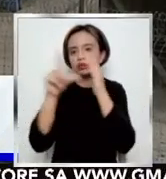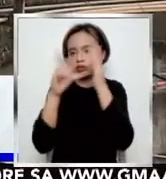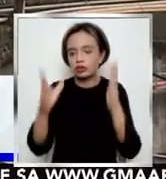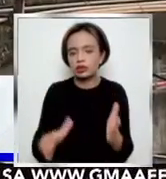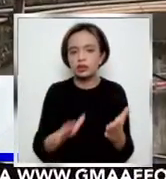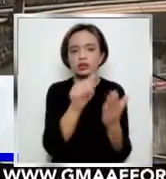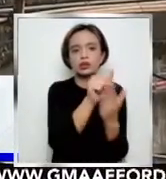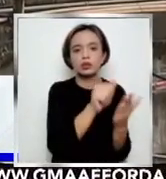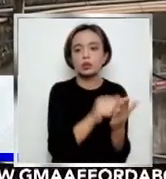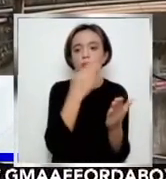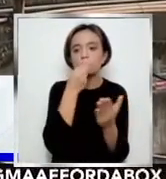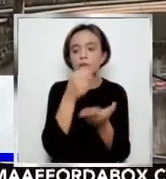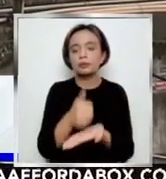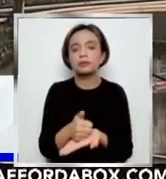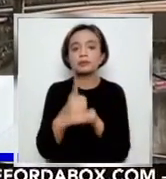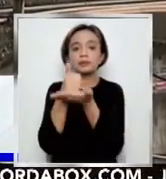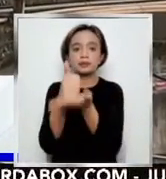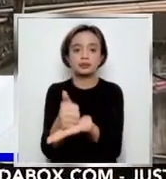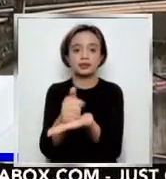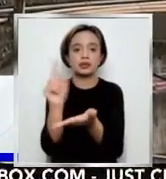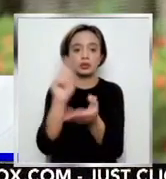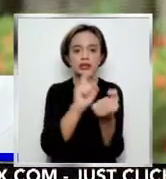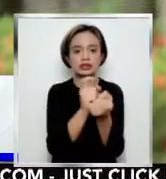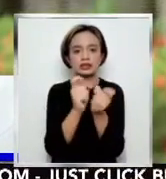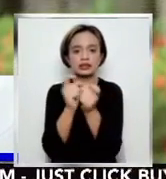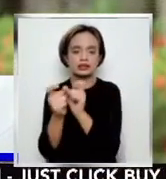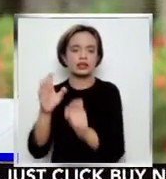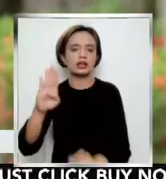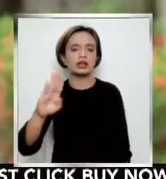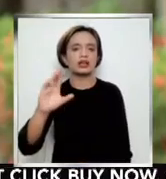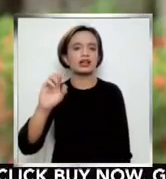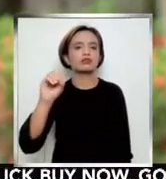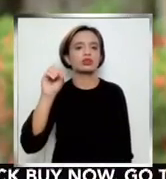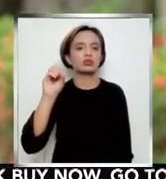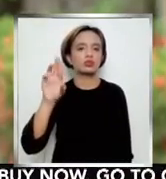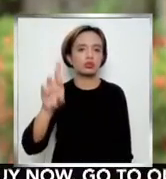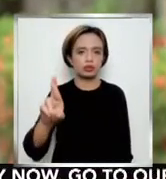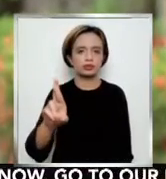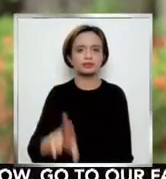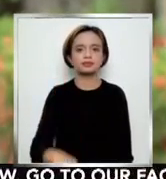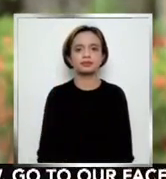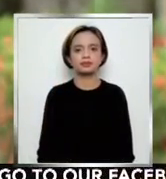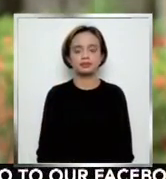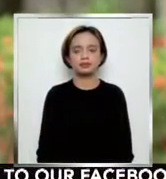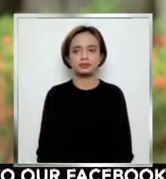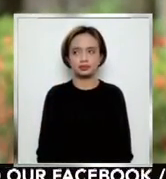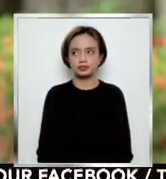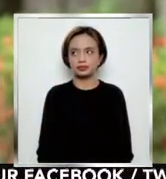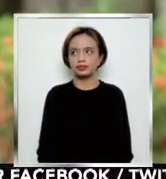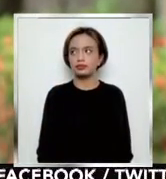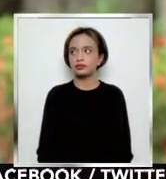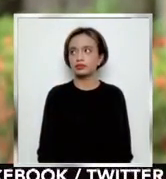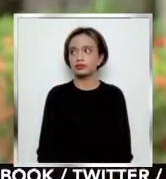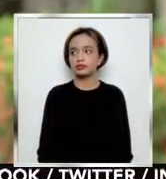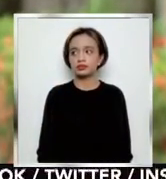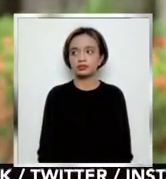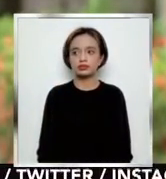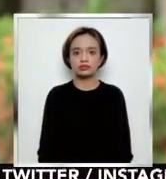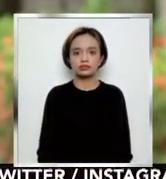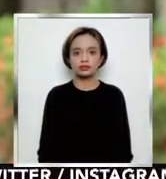tutulong sa mga ipapatupad na reforma sa Bucor. Para sa GMA Integrated News, Marisol